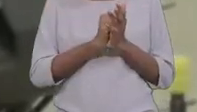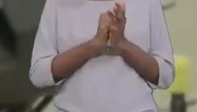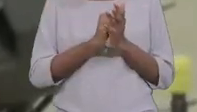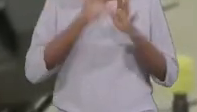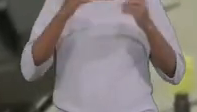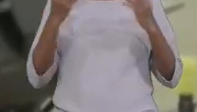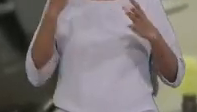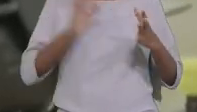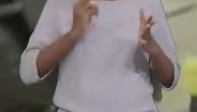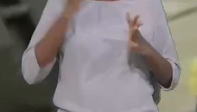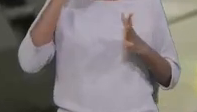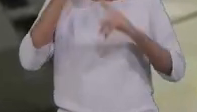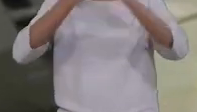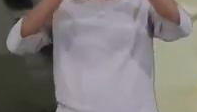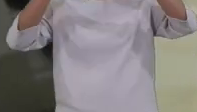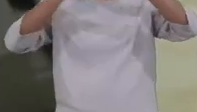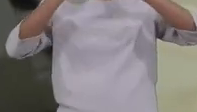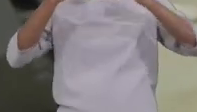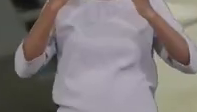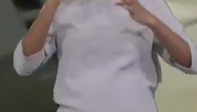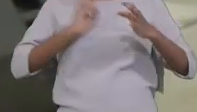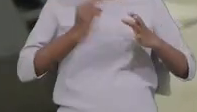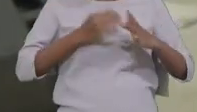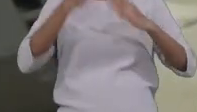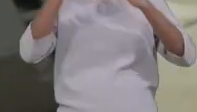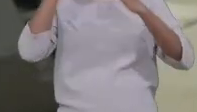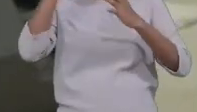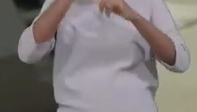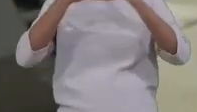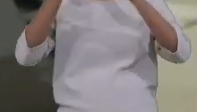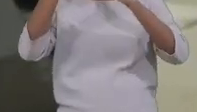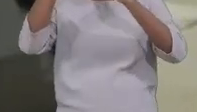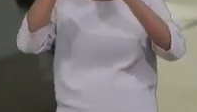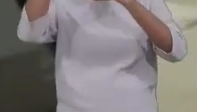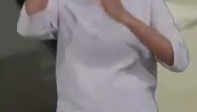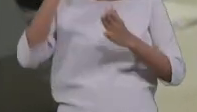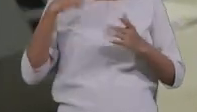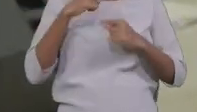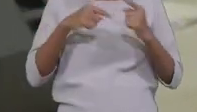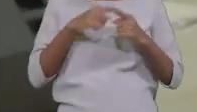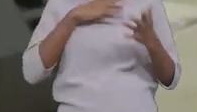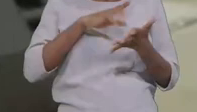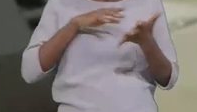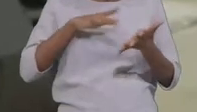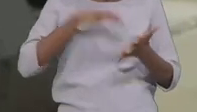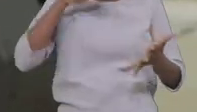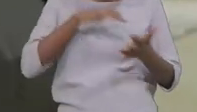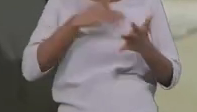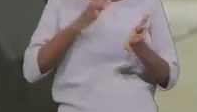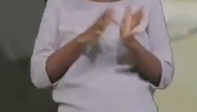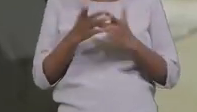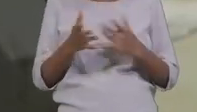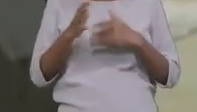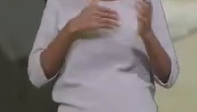Il dit, car il ne parlera pas de lui-même, il dira tout ce qu'il aura entendu. Combien entend de Dieu quand nous lisons les histoires dans les